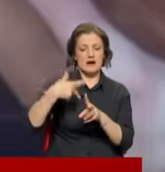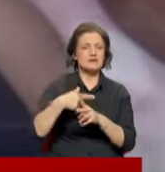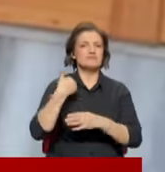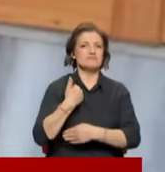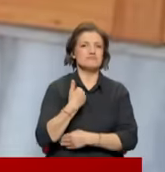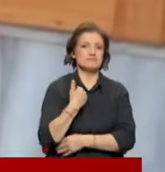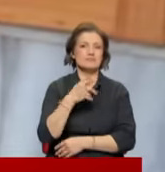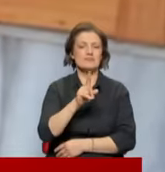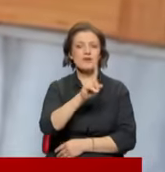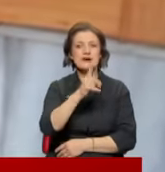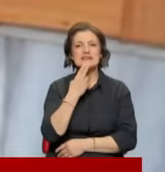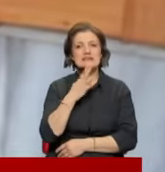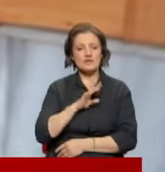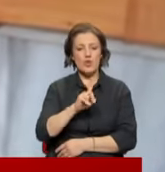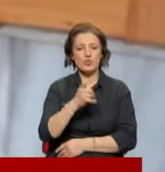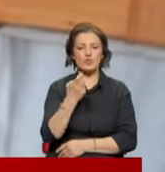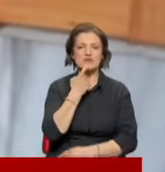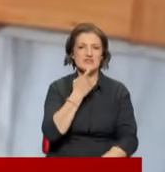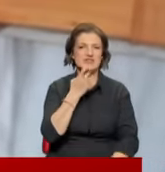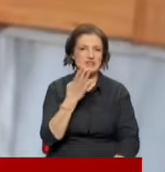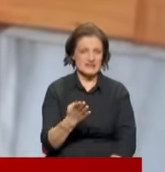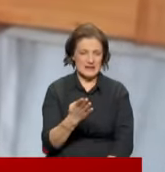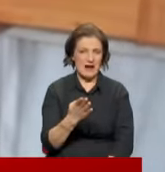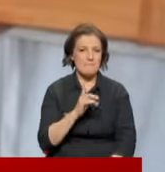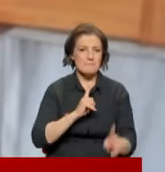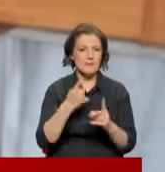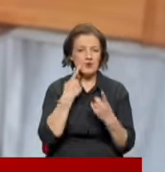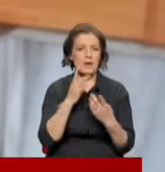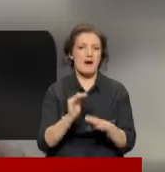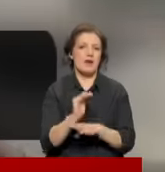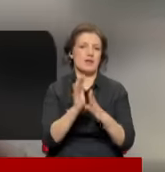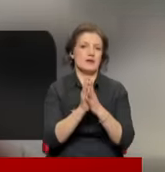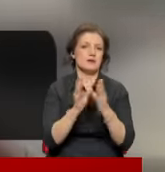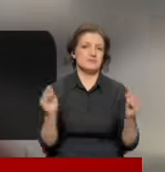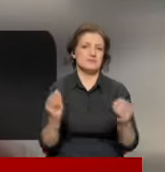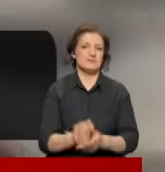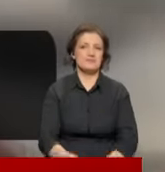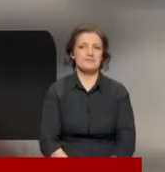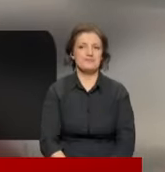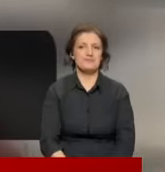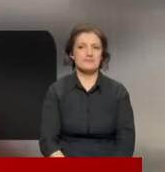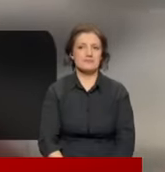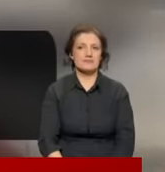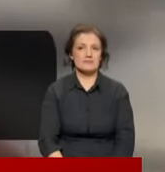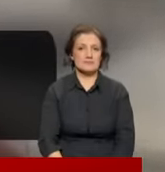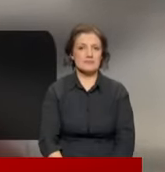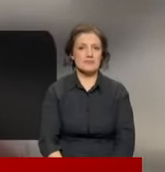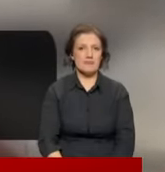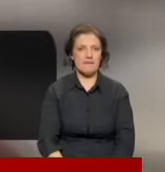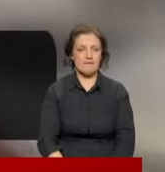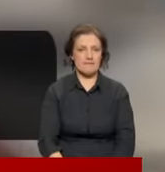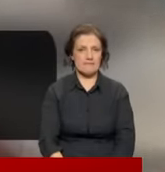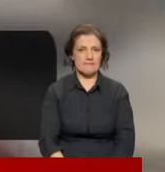Hediye 19 yaşına geldiğinde adaleti göremeden hayatını kaybetti. Çocuğum öldü.